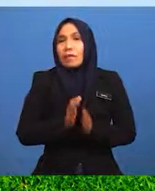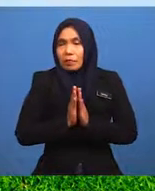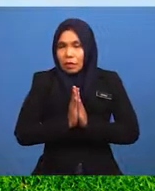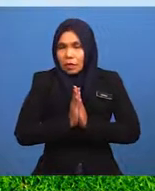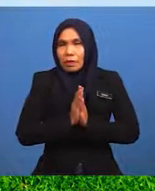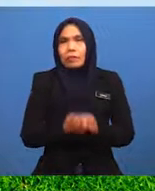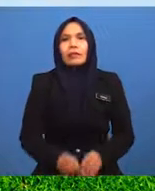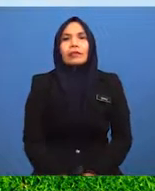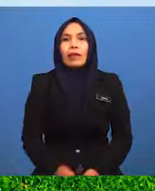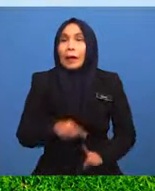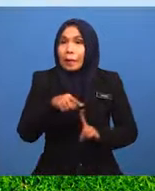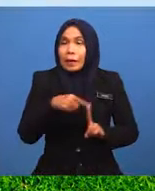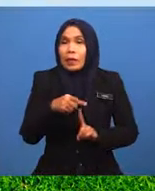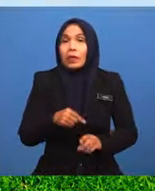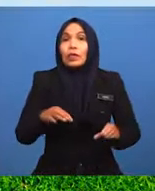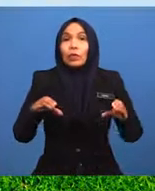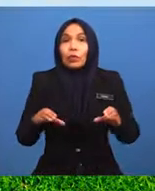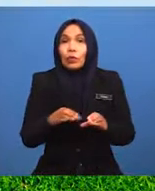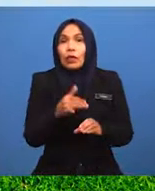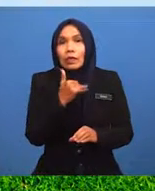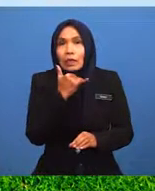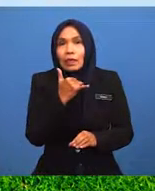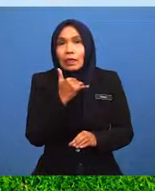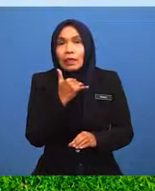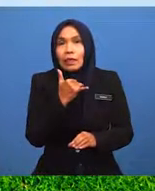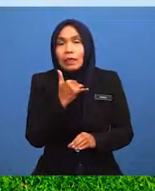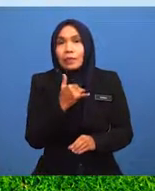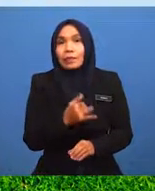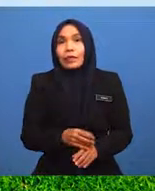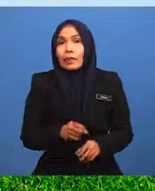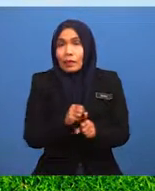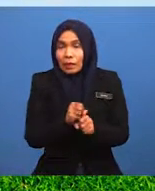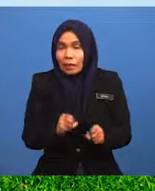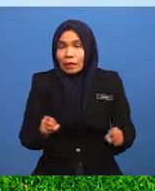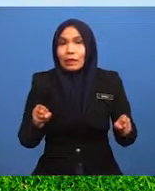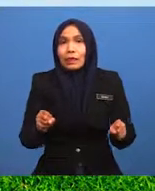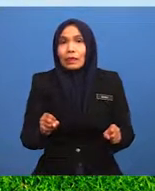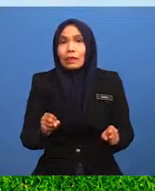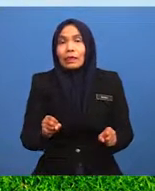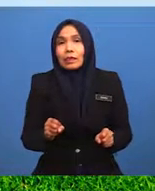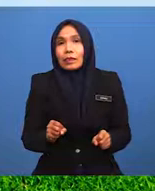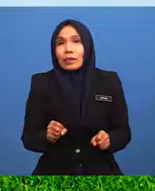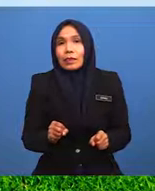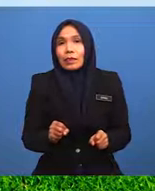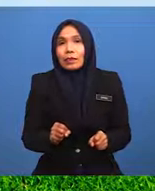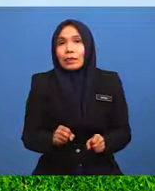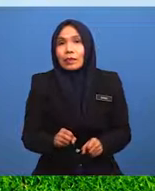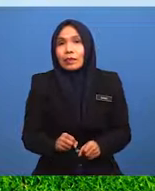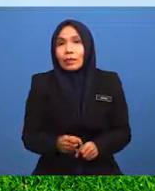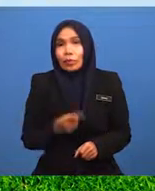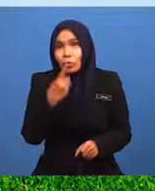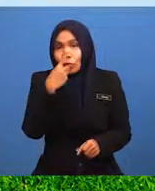bersedia mengakui kesilapan yang dilakukan dan juga perlu meminta